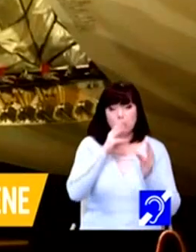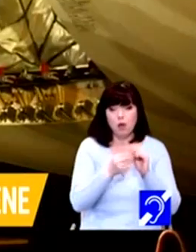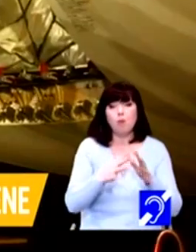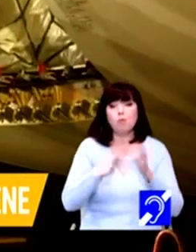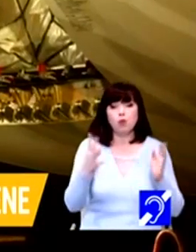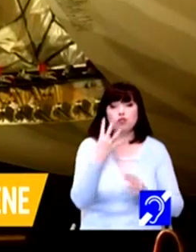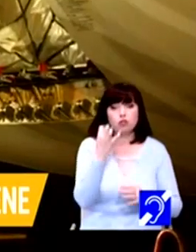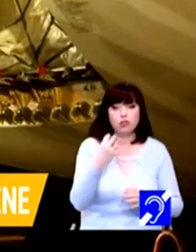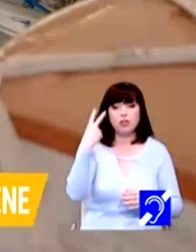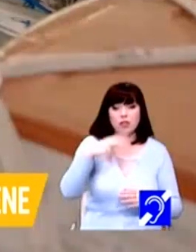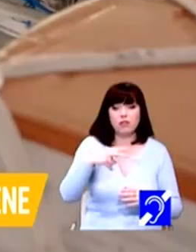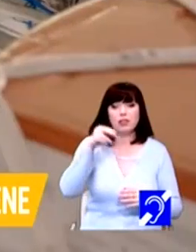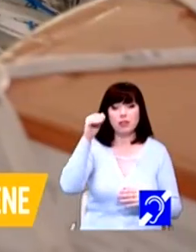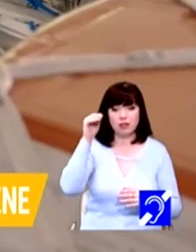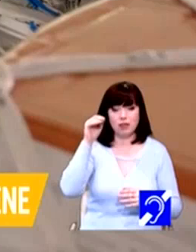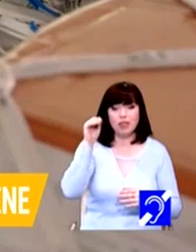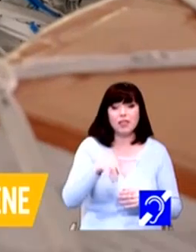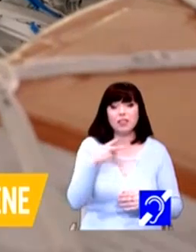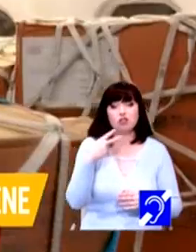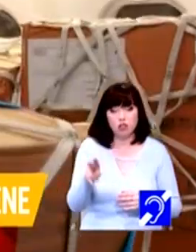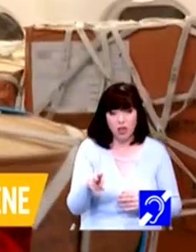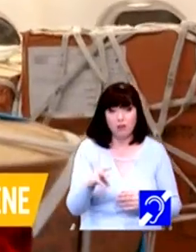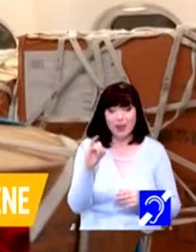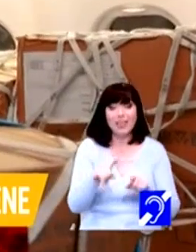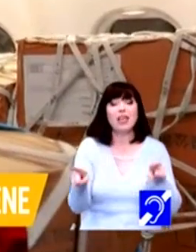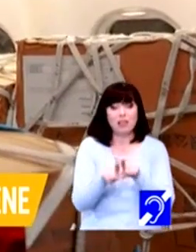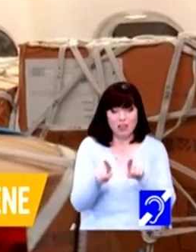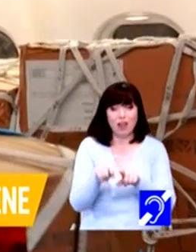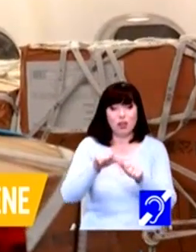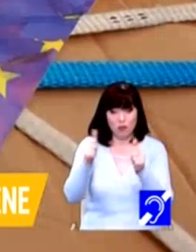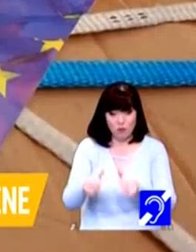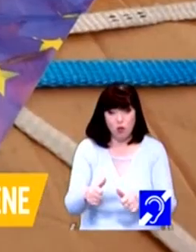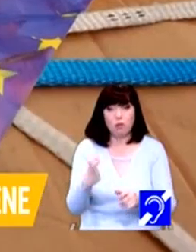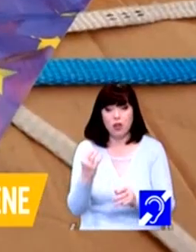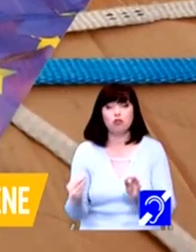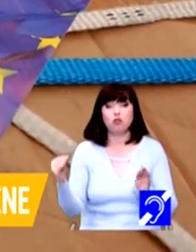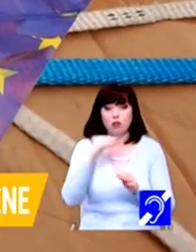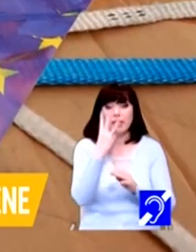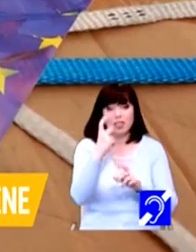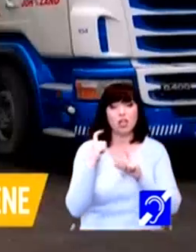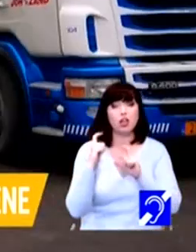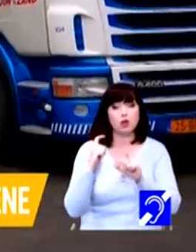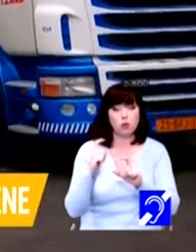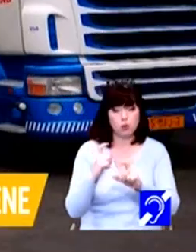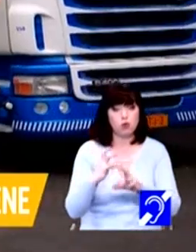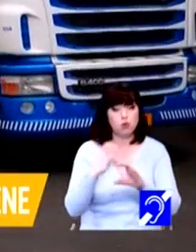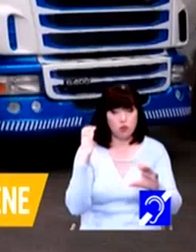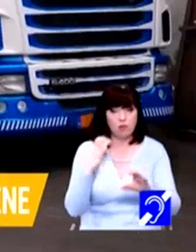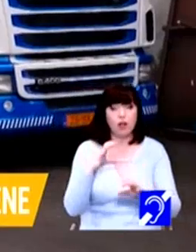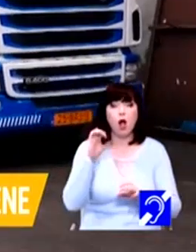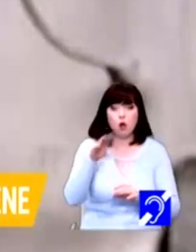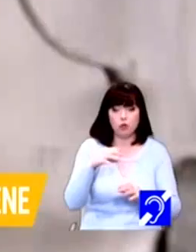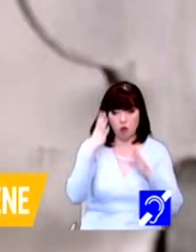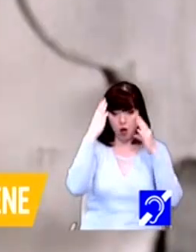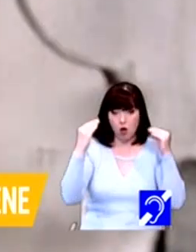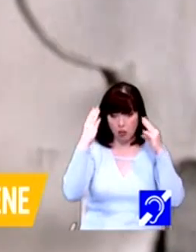peste 420.000 de euro și prin același mecanism au ajuns încă 3 camioane de ajutor umanitar din partea